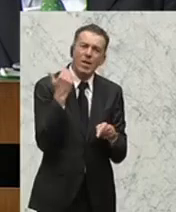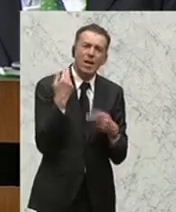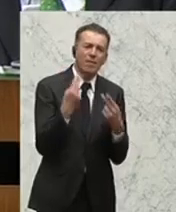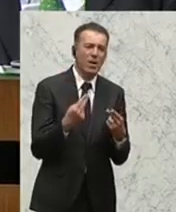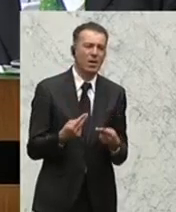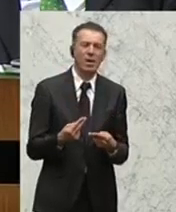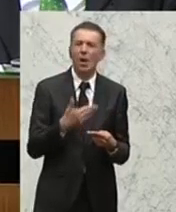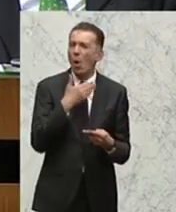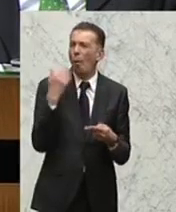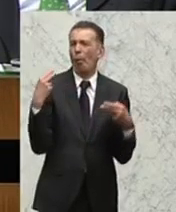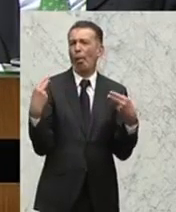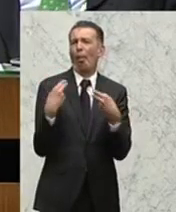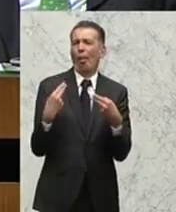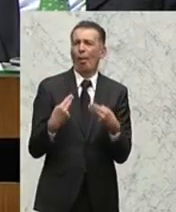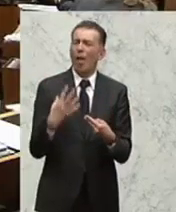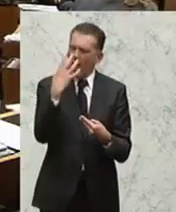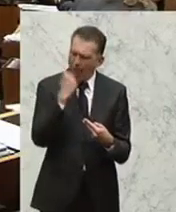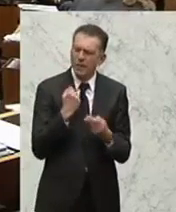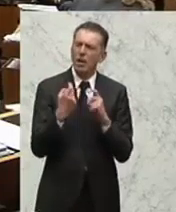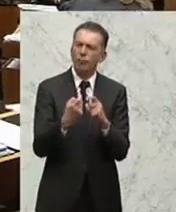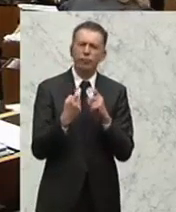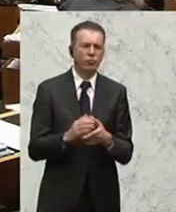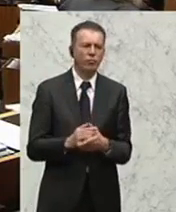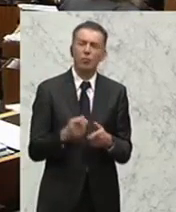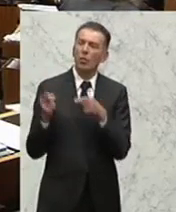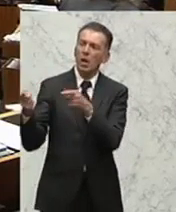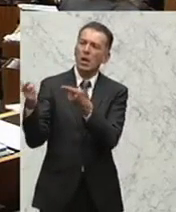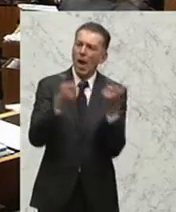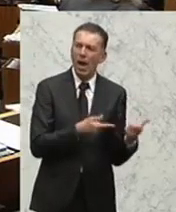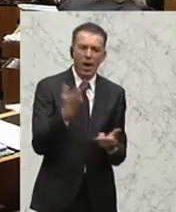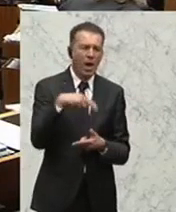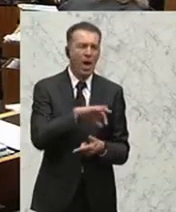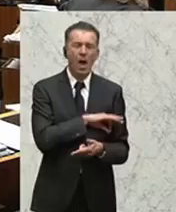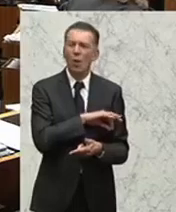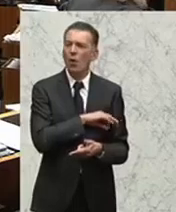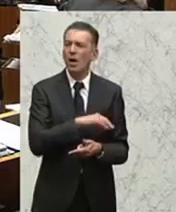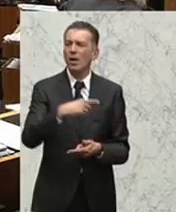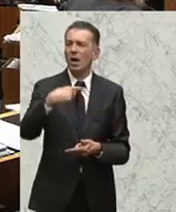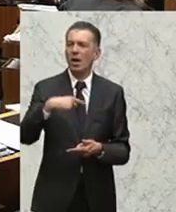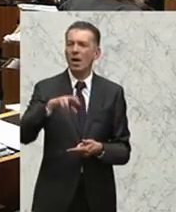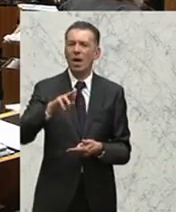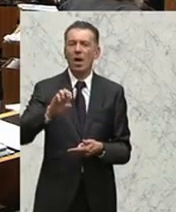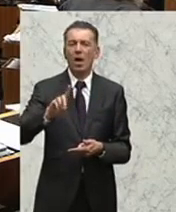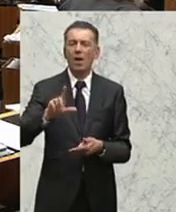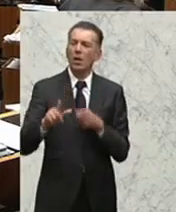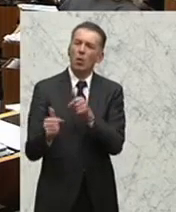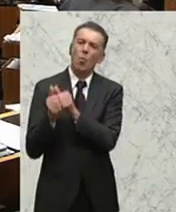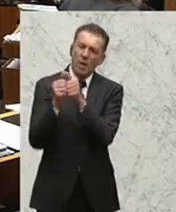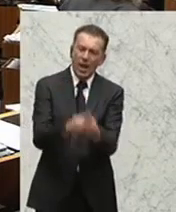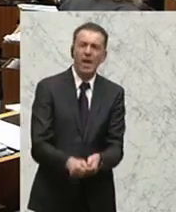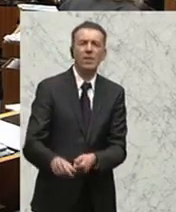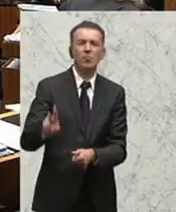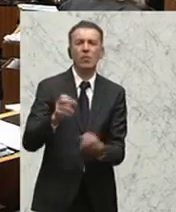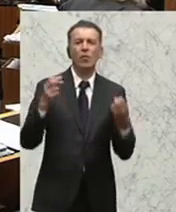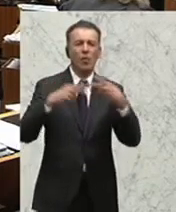dass man da drüber blödelt, sondern einmal die Ernsthaftigkeit sieht. Und dich lade ich hin. Herr Kollege Gredler, du fährst mit mir nach Vöcklerbruck und dann zählen